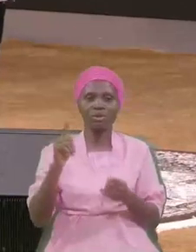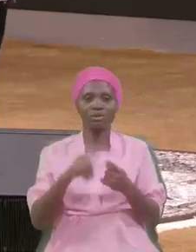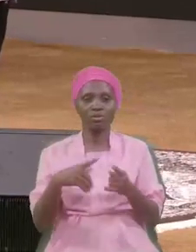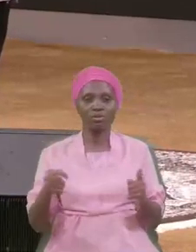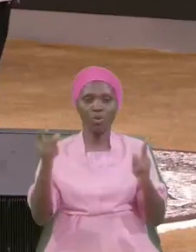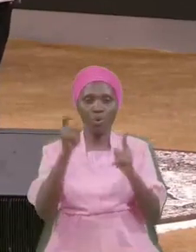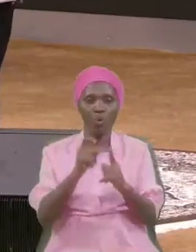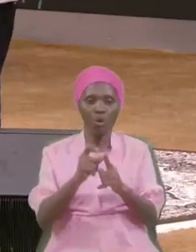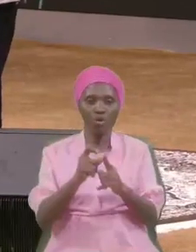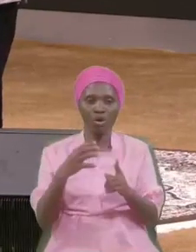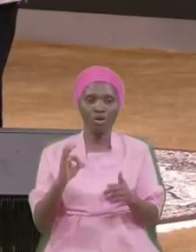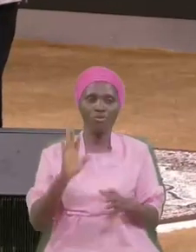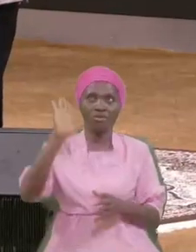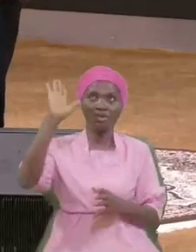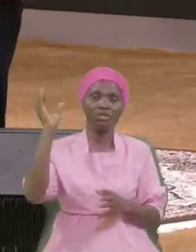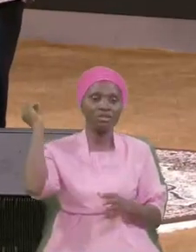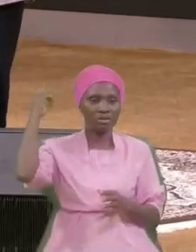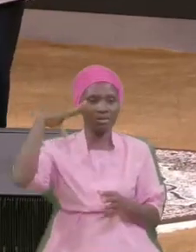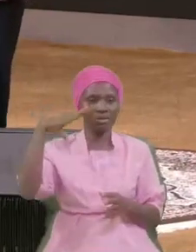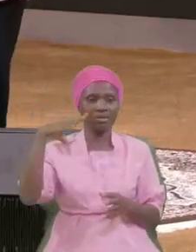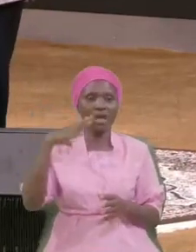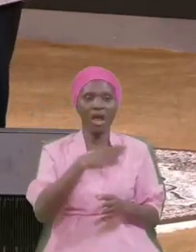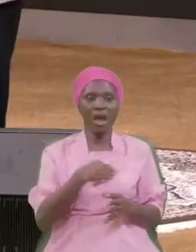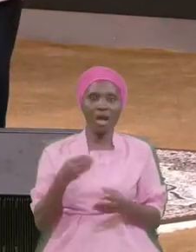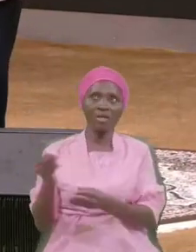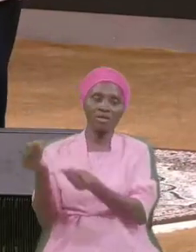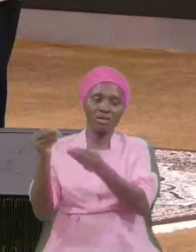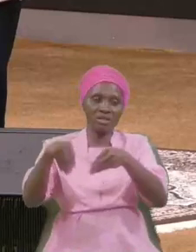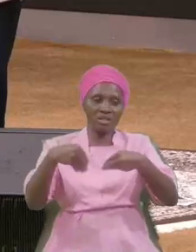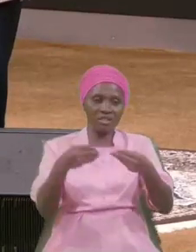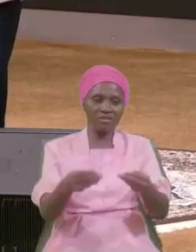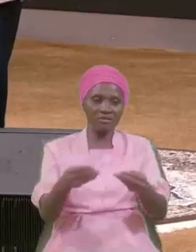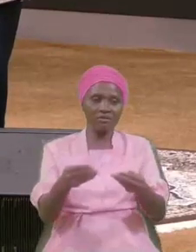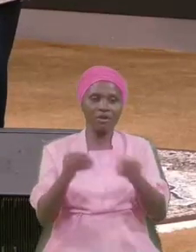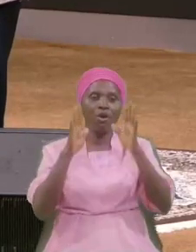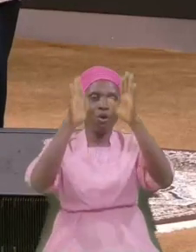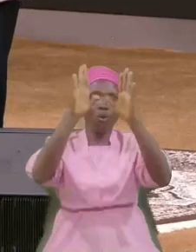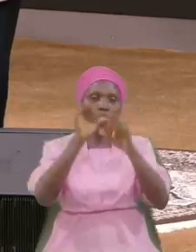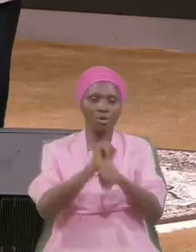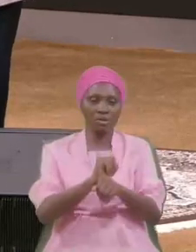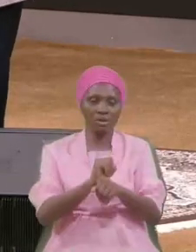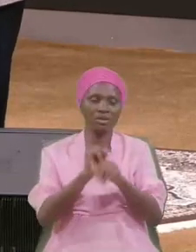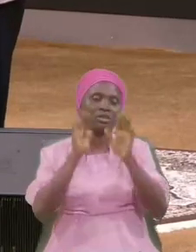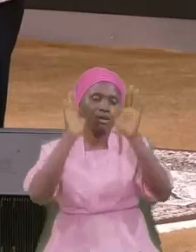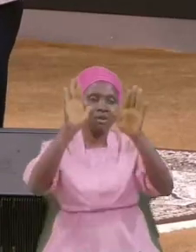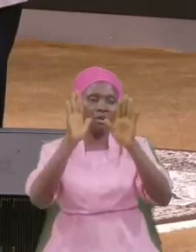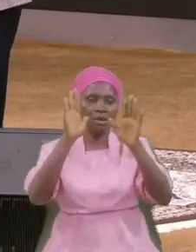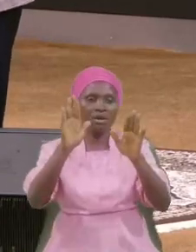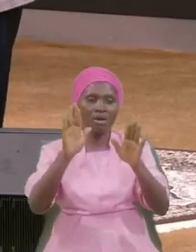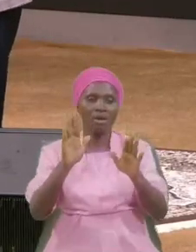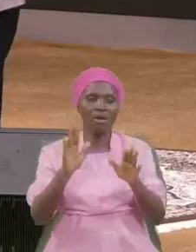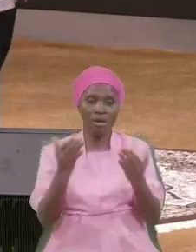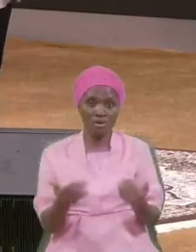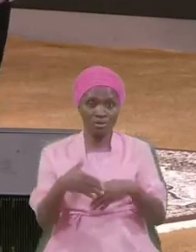permettait qu'il se fait ce soit par leurs mains des prodiges et des miracles chaque jour, qu'il se fit par